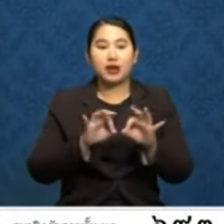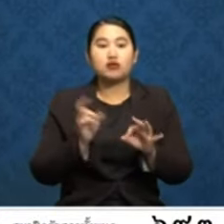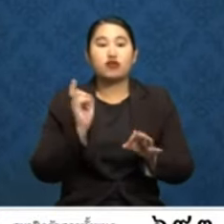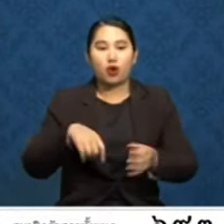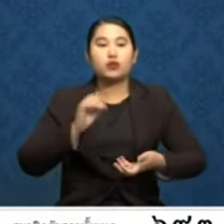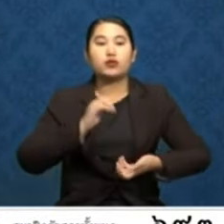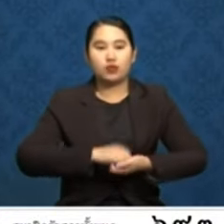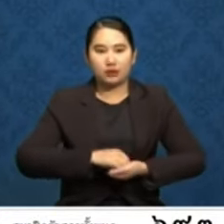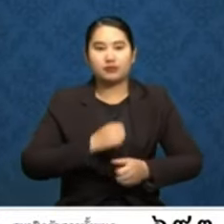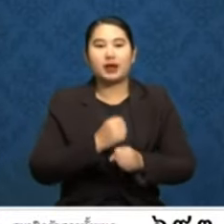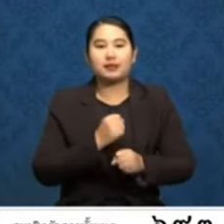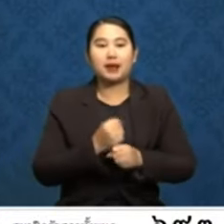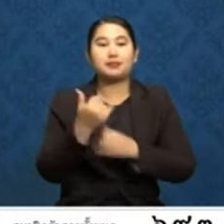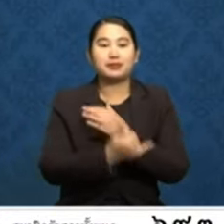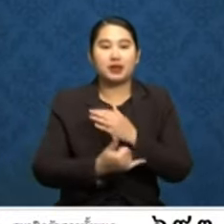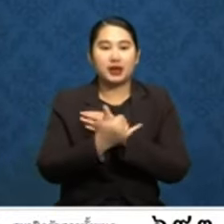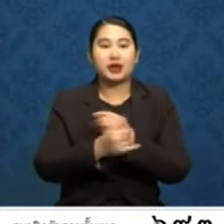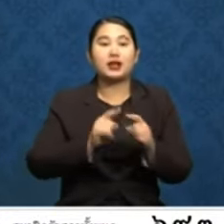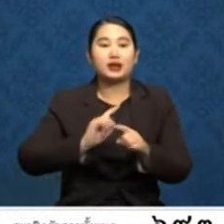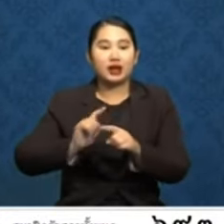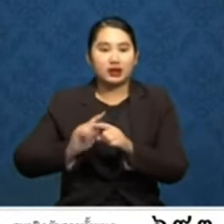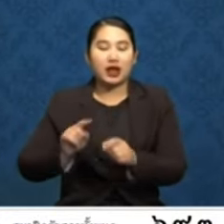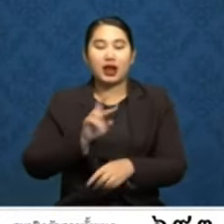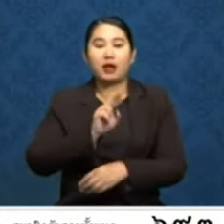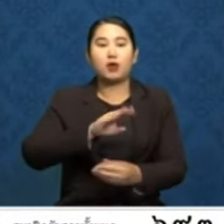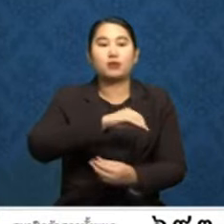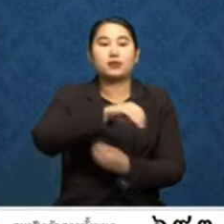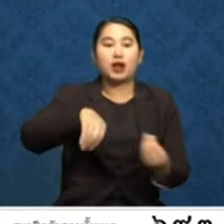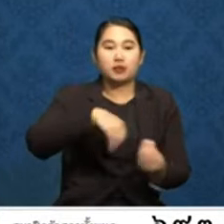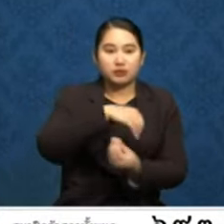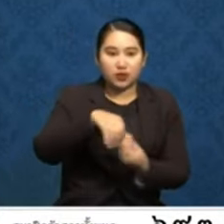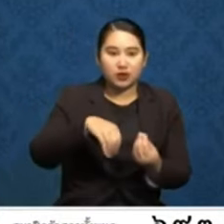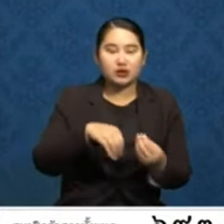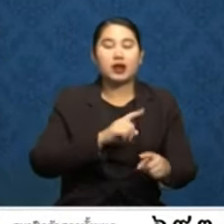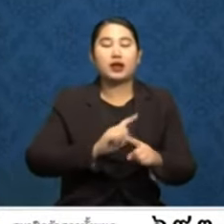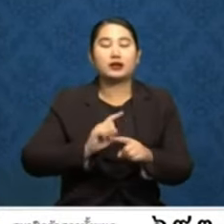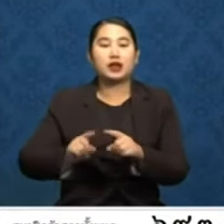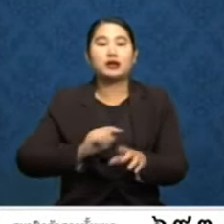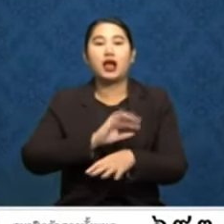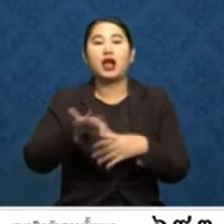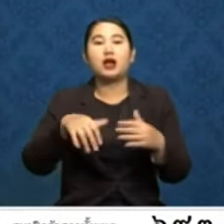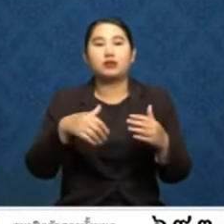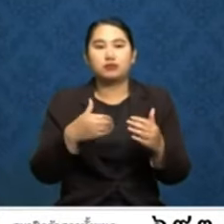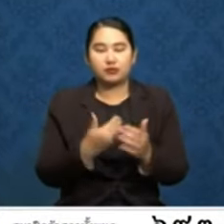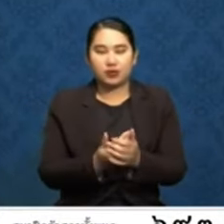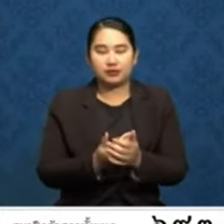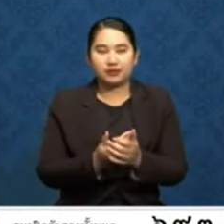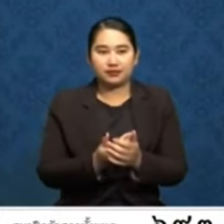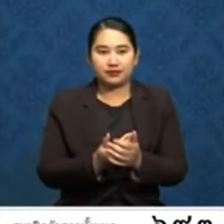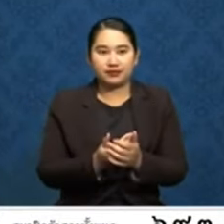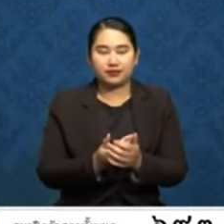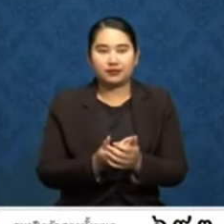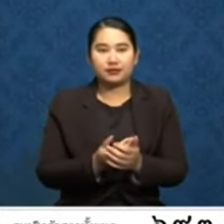มือระหว่างประเทศทั้งระบบวิภาคี bilateral และพหุภาคี